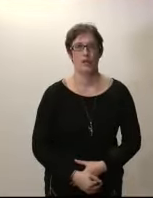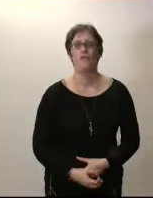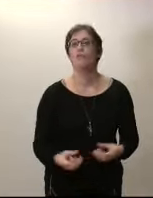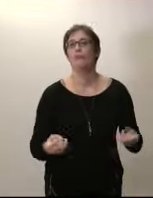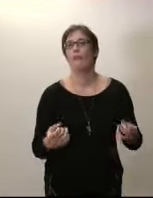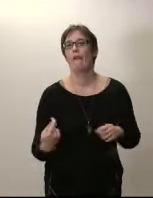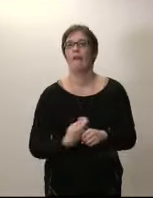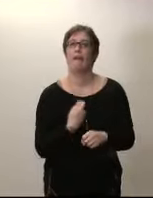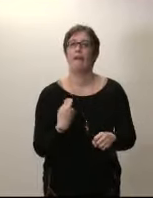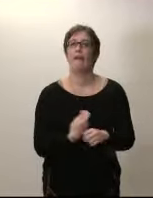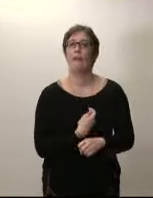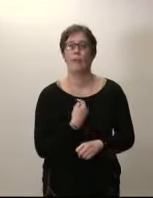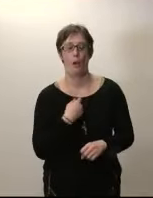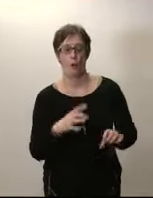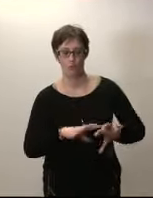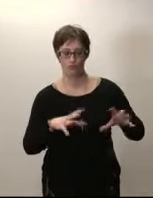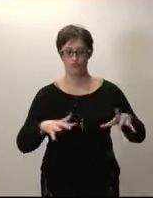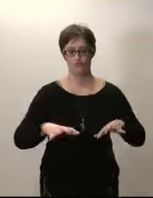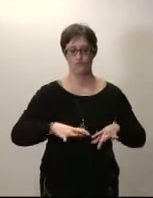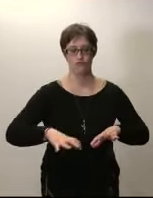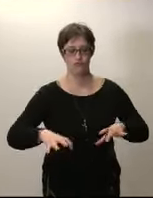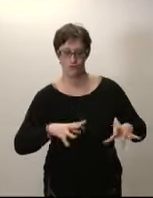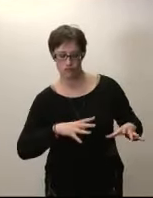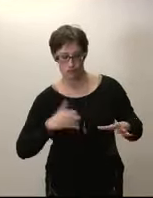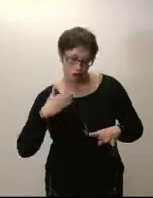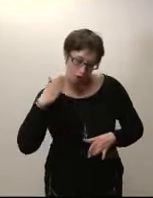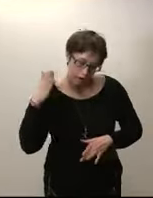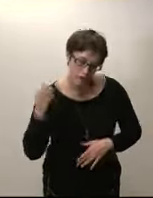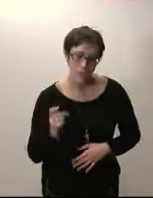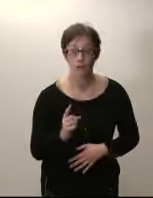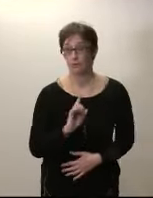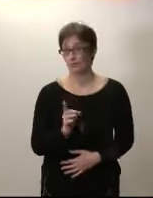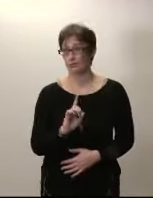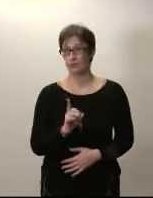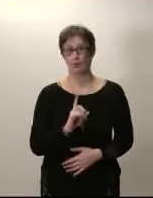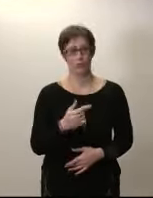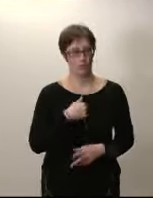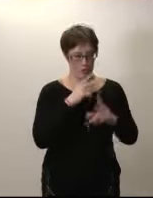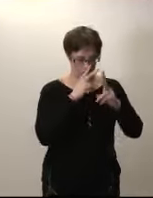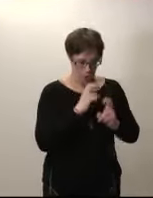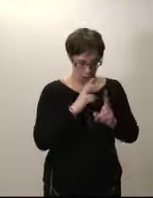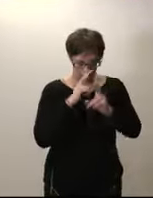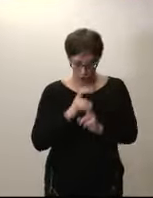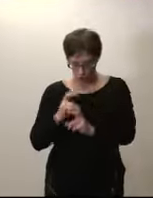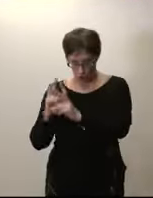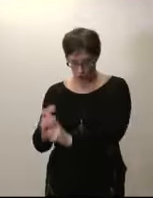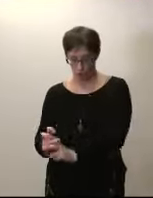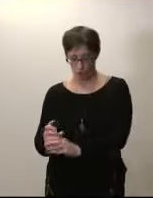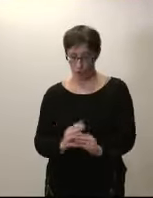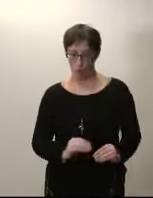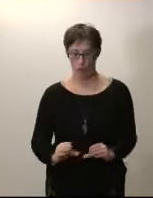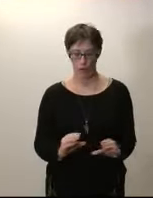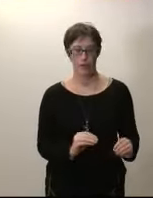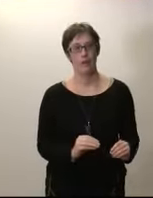cristal ou que je lis dans le marc de café. Non, non. Non, non. Je fais simplement des analyses, monsieur Louis. Quand je disais